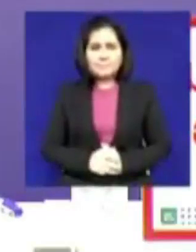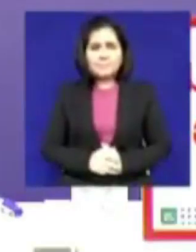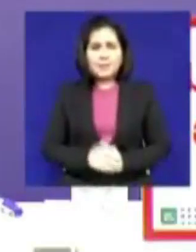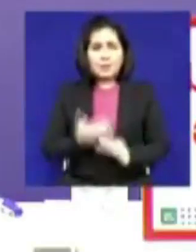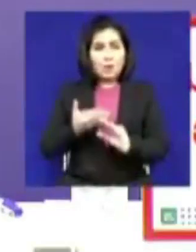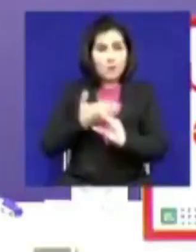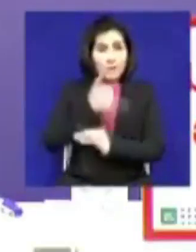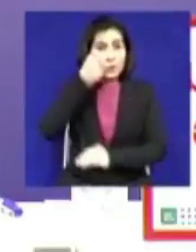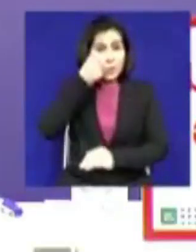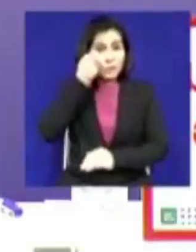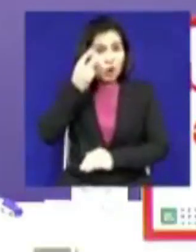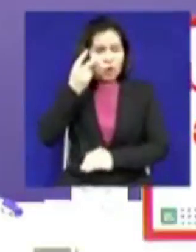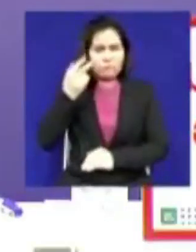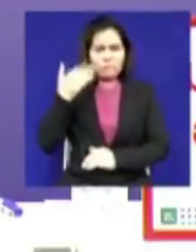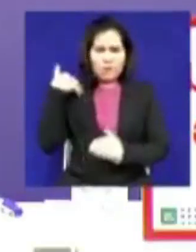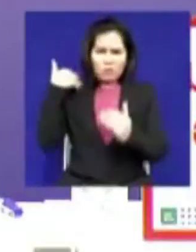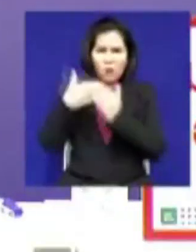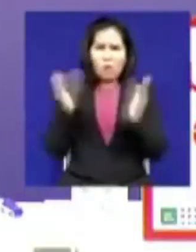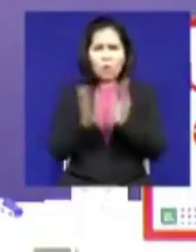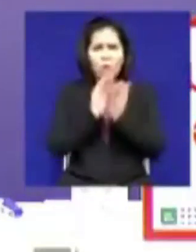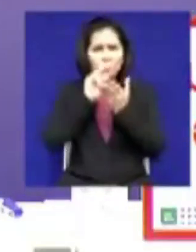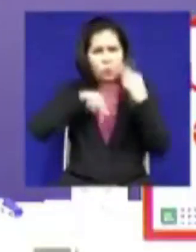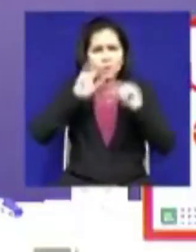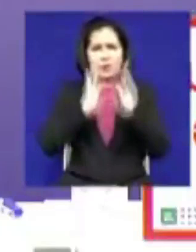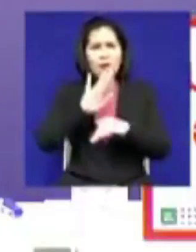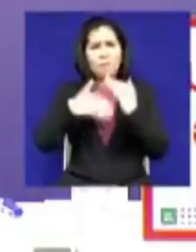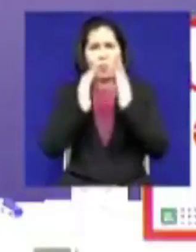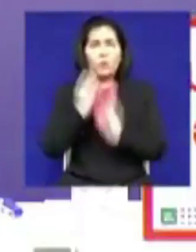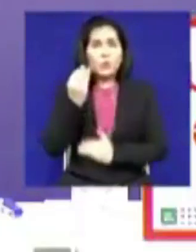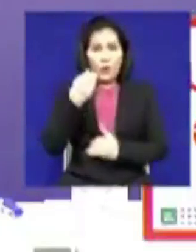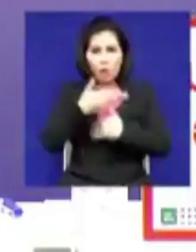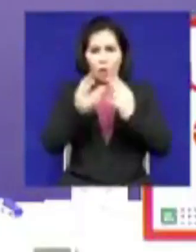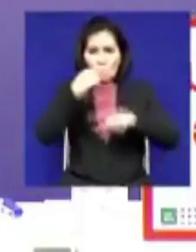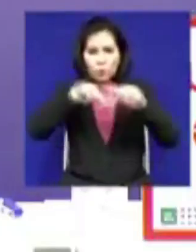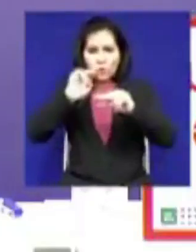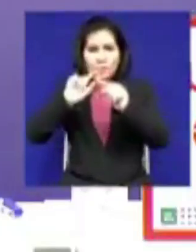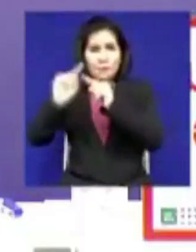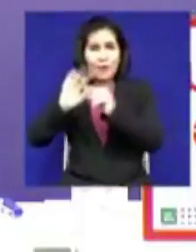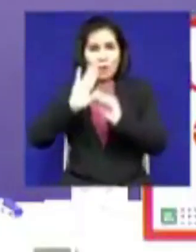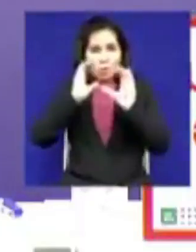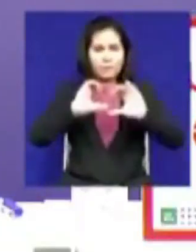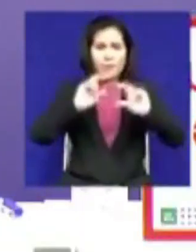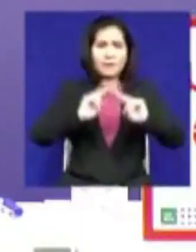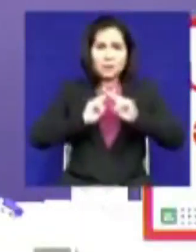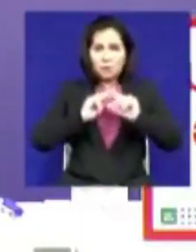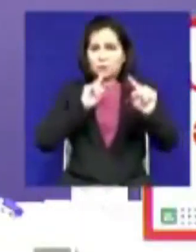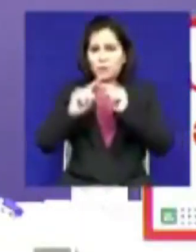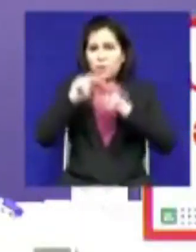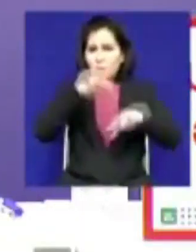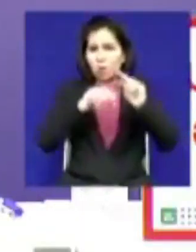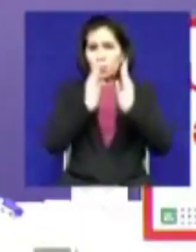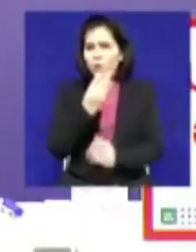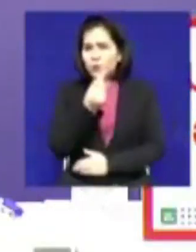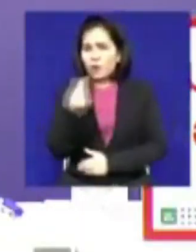งพยาบาลต่างๆที่มีคลินิกทางเดินหายใจก็มีผู้มารับบริการน้อยลงนั้นจึงไม่น่าประหลาดใจที่เรามีผู้ป่วยน้อยล